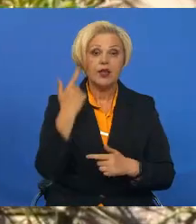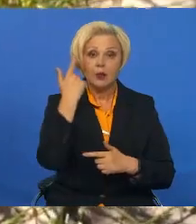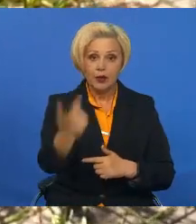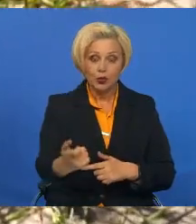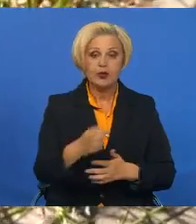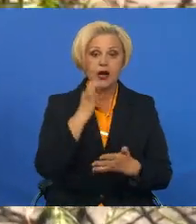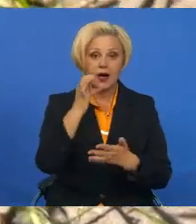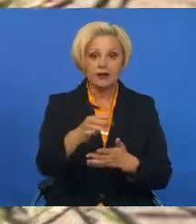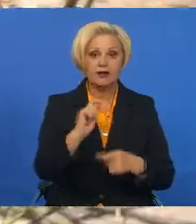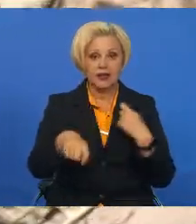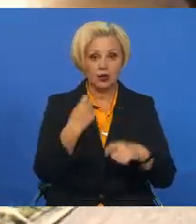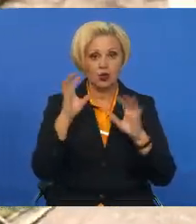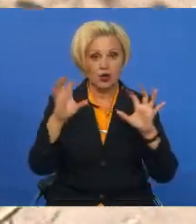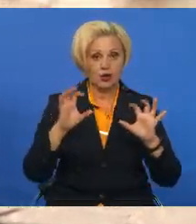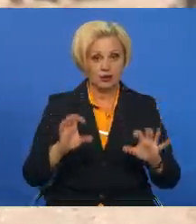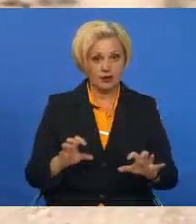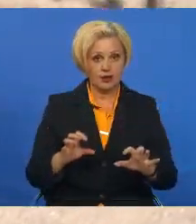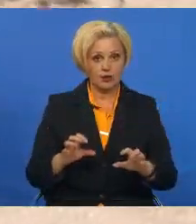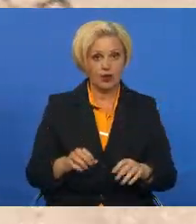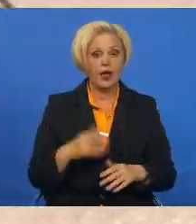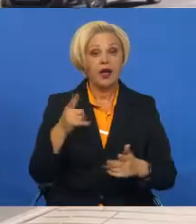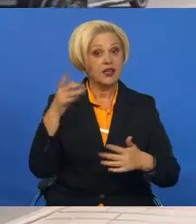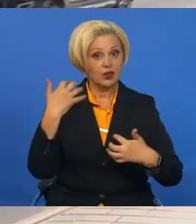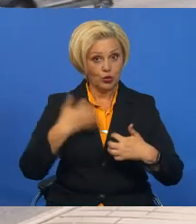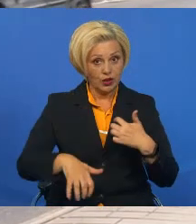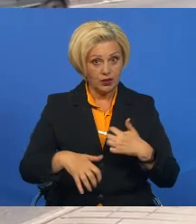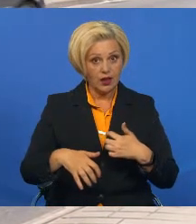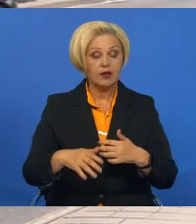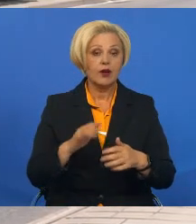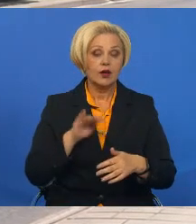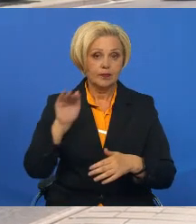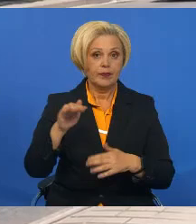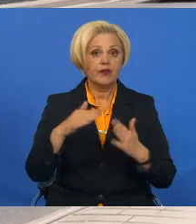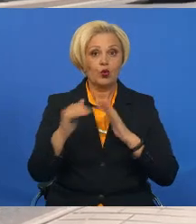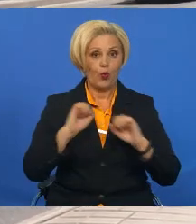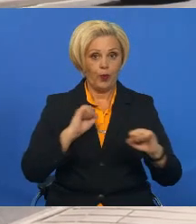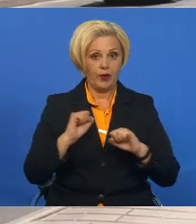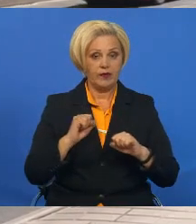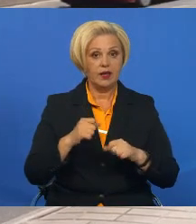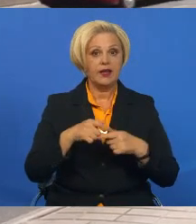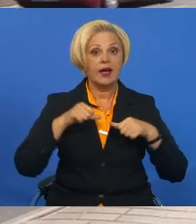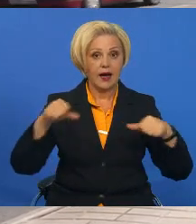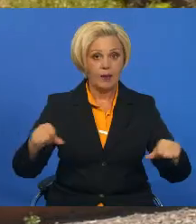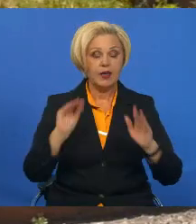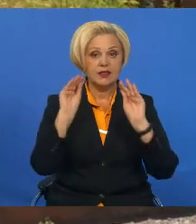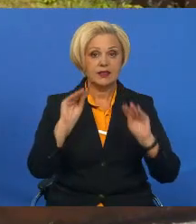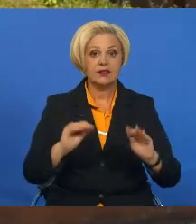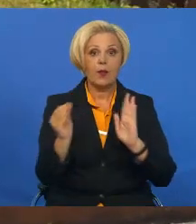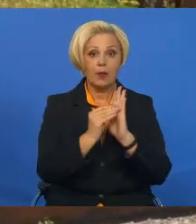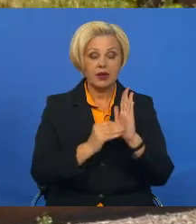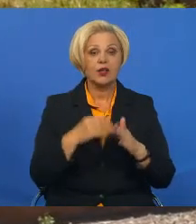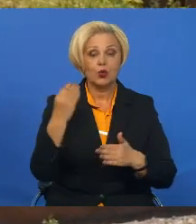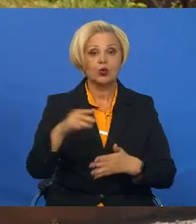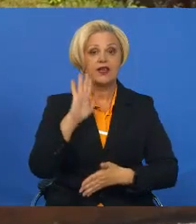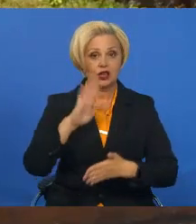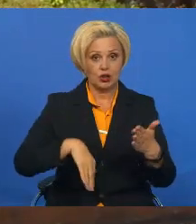аб адказнасці за парушэнне закона. Калі ён ігнаруе вашу просьбу, звярніцеся ў ЖЭУ. Адміністрацыйная камісія складзе пратакол і выпіша яму